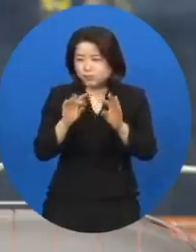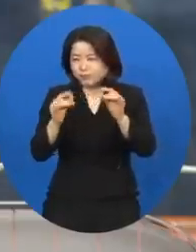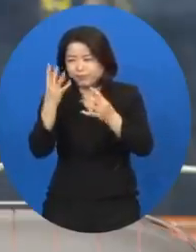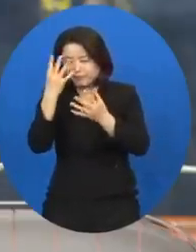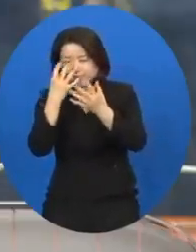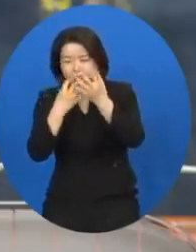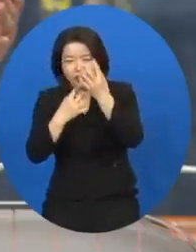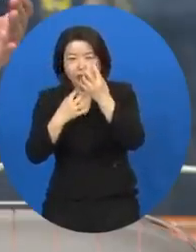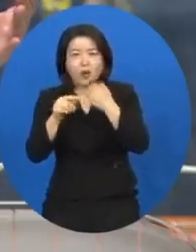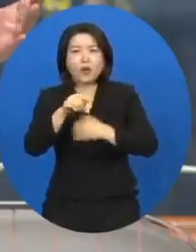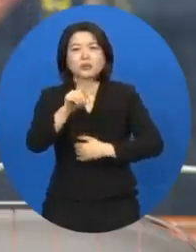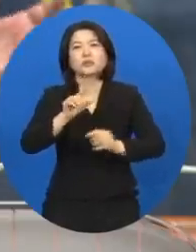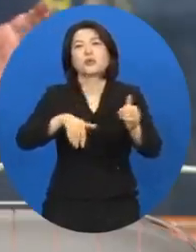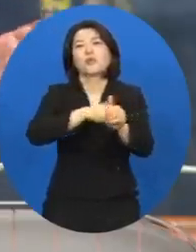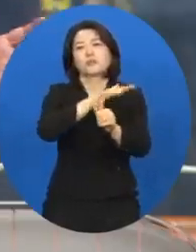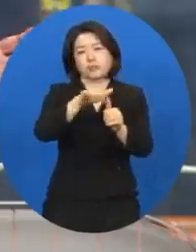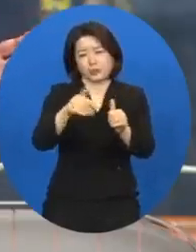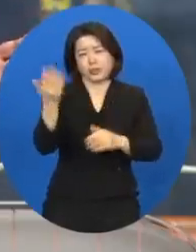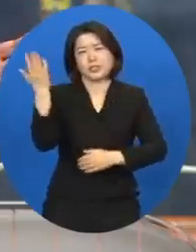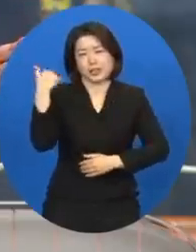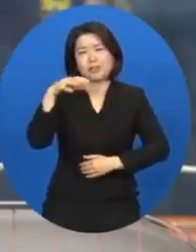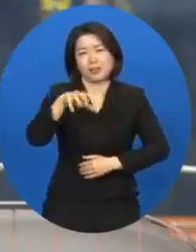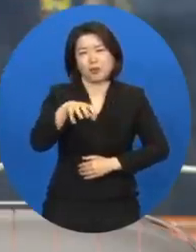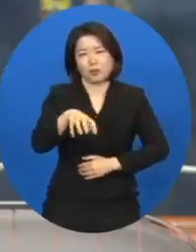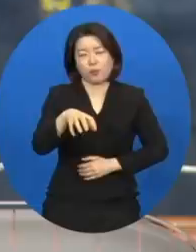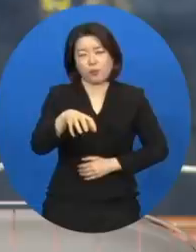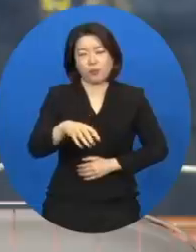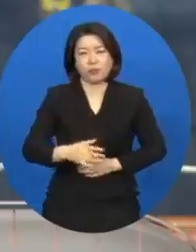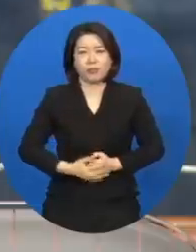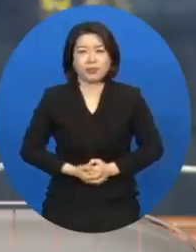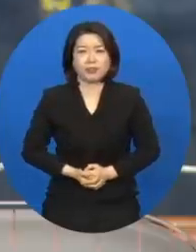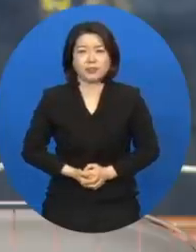그런 분위기의 공간이었습니다. 이 자리가.